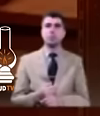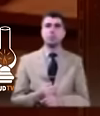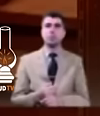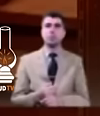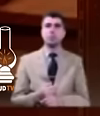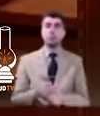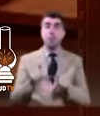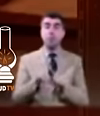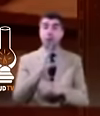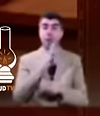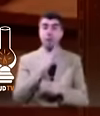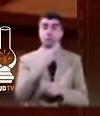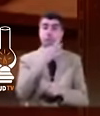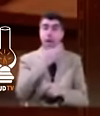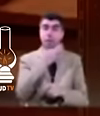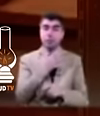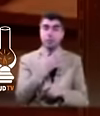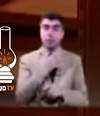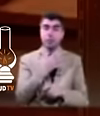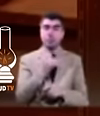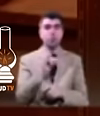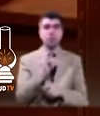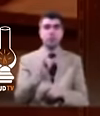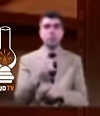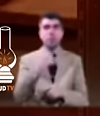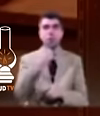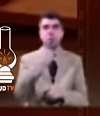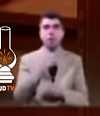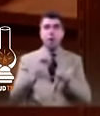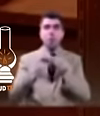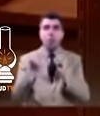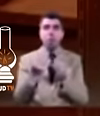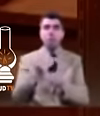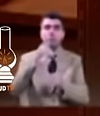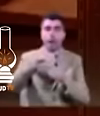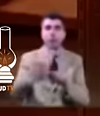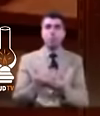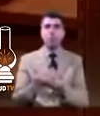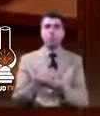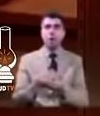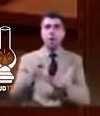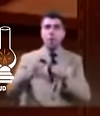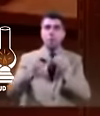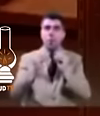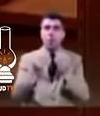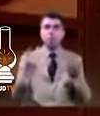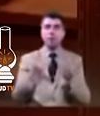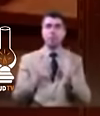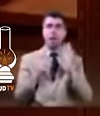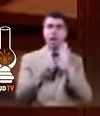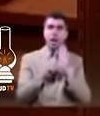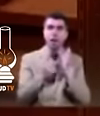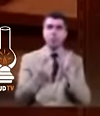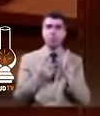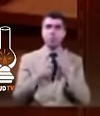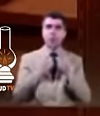وهو ماشي سهل، عنده اشكاليات حقيقيه مرتبطه به، والكثره ديال المشاريع ديال القوانين